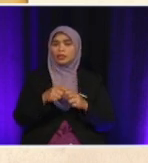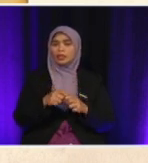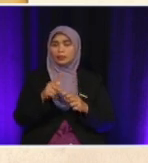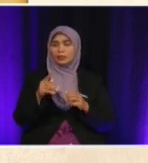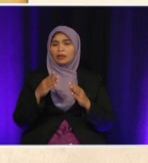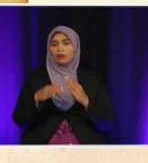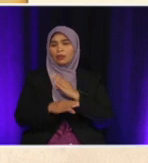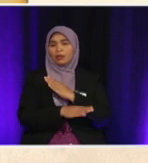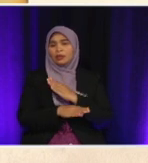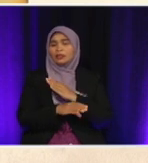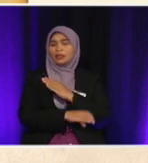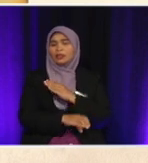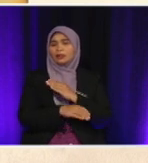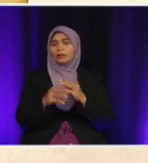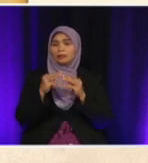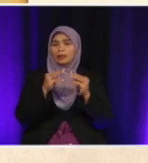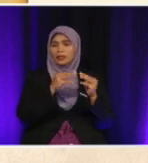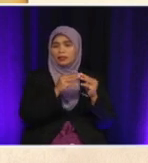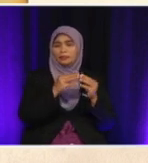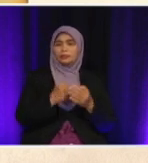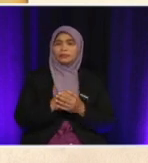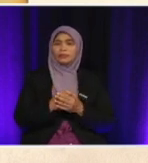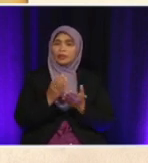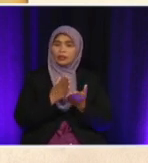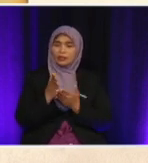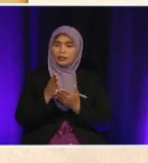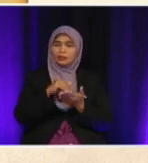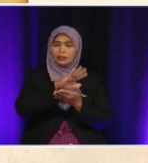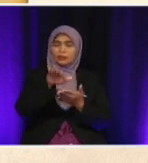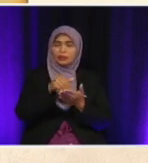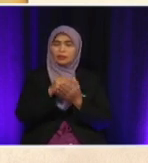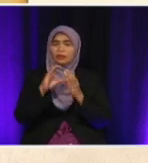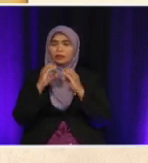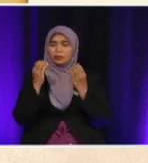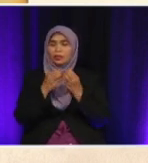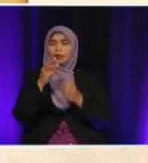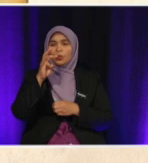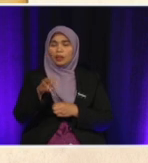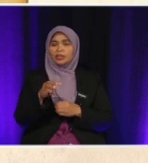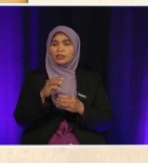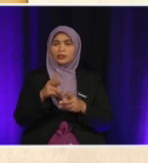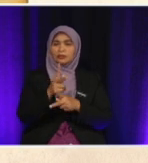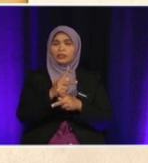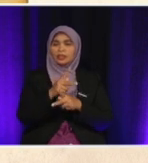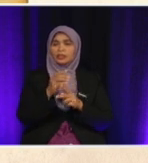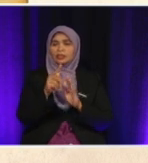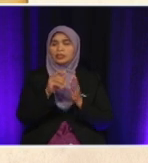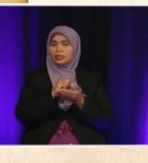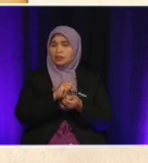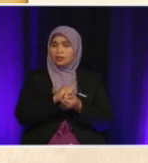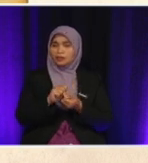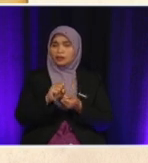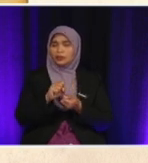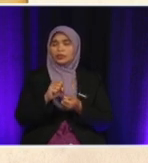negara Madinah pada masa itu seterusnya semua PH wajib menjaga kesucian kota Madinah daripada